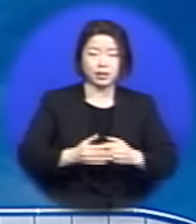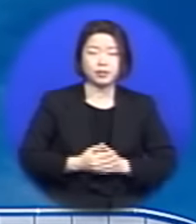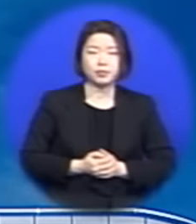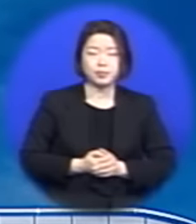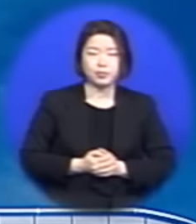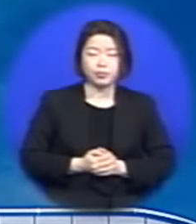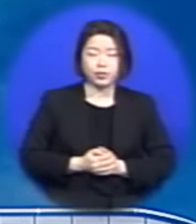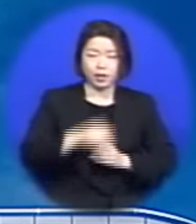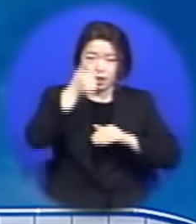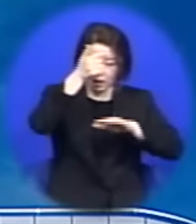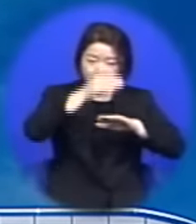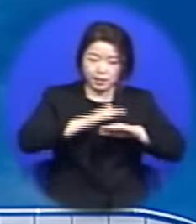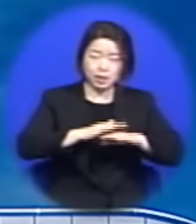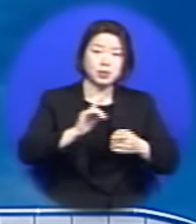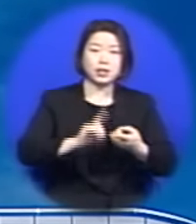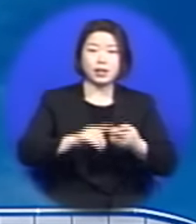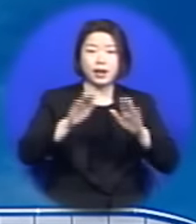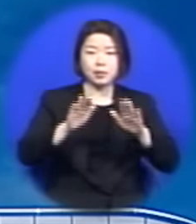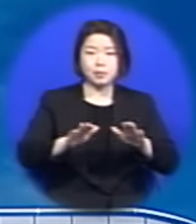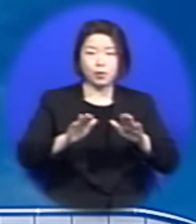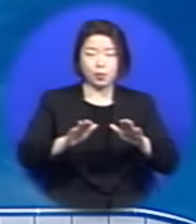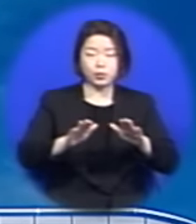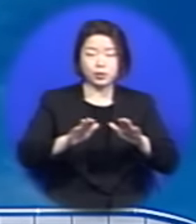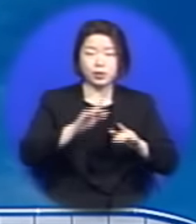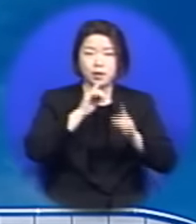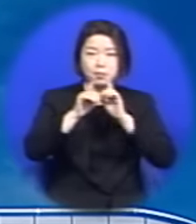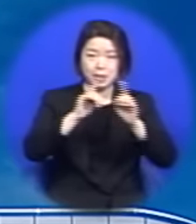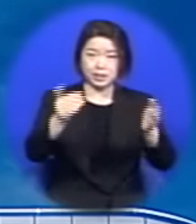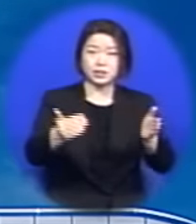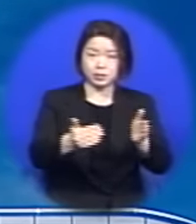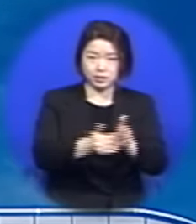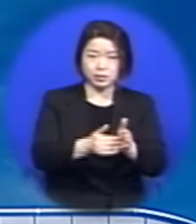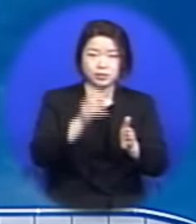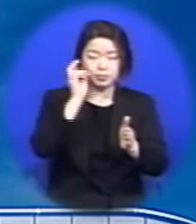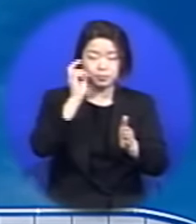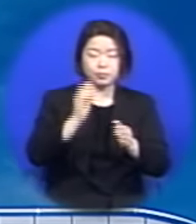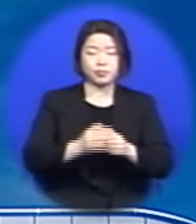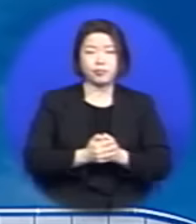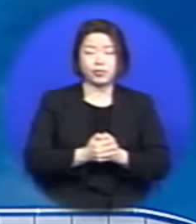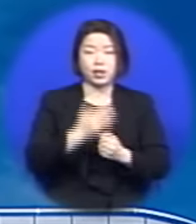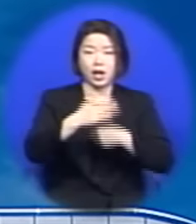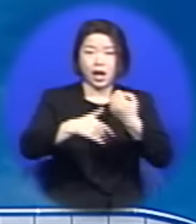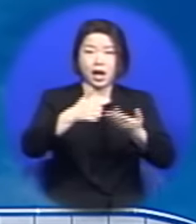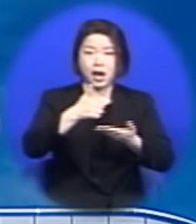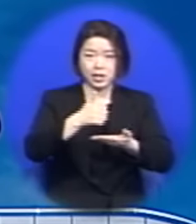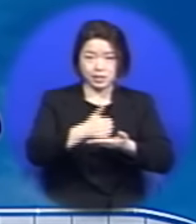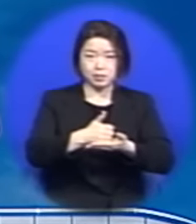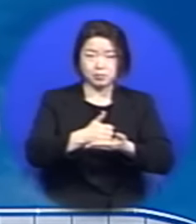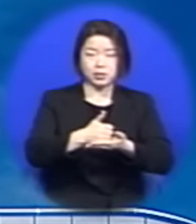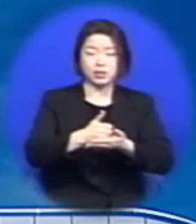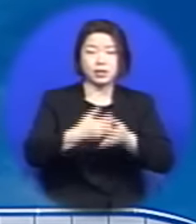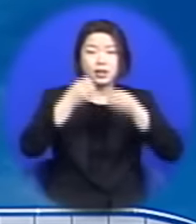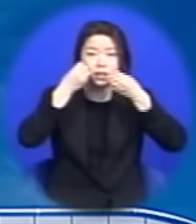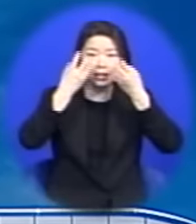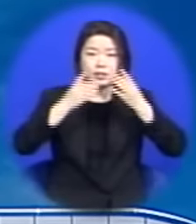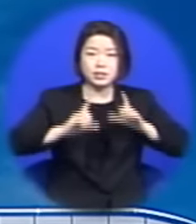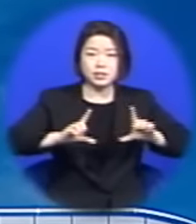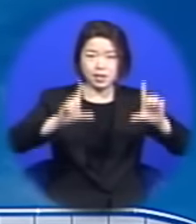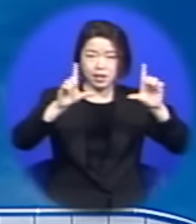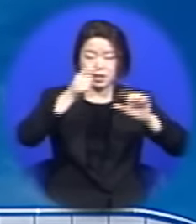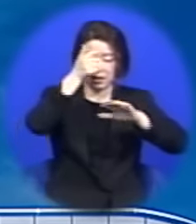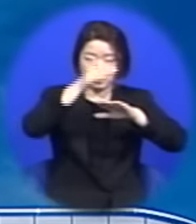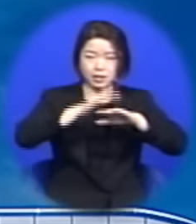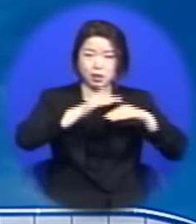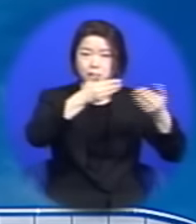아 예배에 대한 말씀은 오늘까지로 일단락을 지으려고 합니다 하나님이 새 예배에 대한